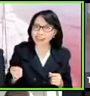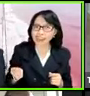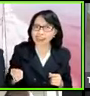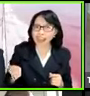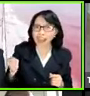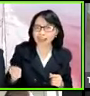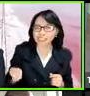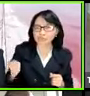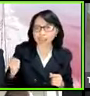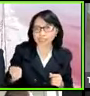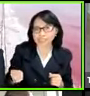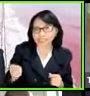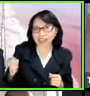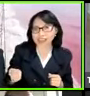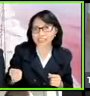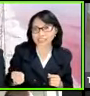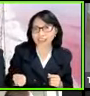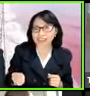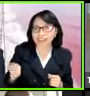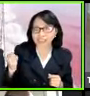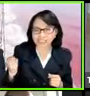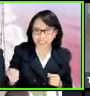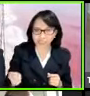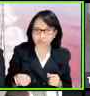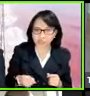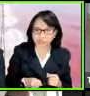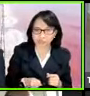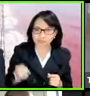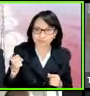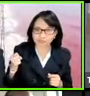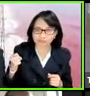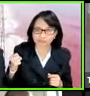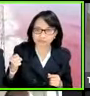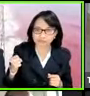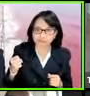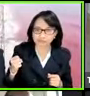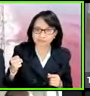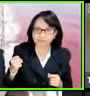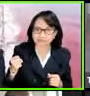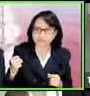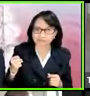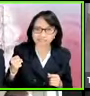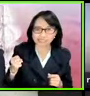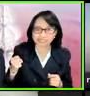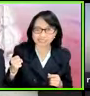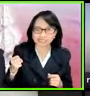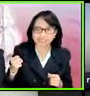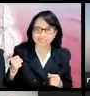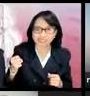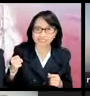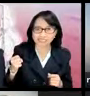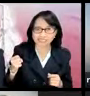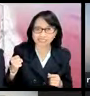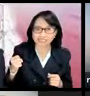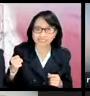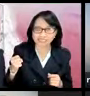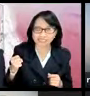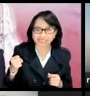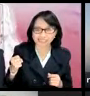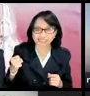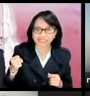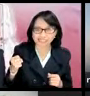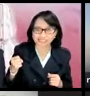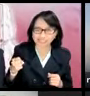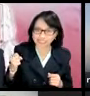adalah ahli waris rahasia Kristus saya adalah layar adalah Wali waris